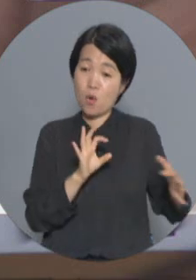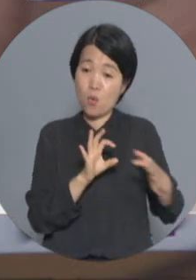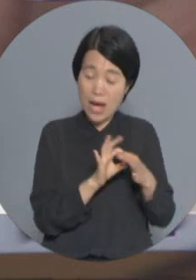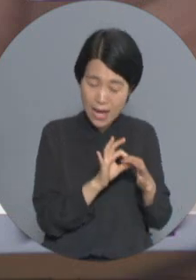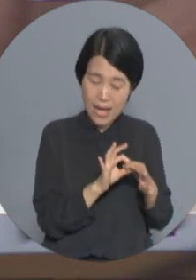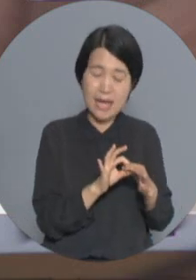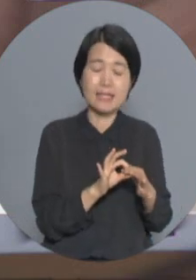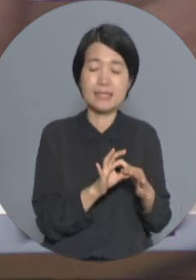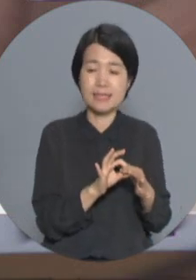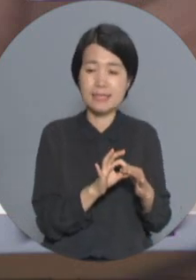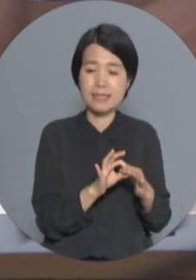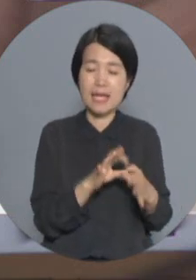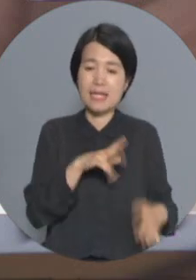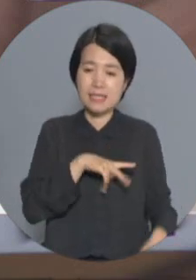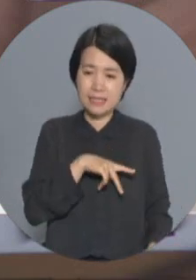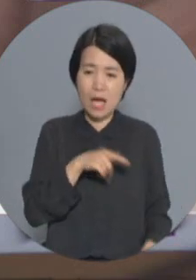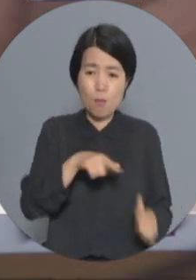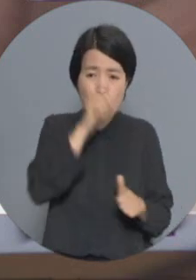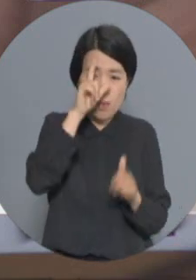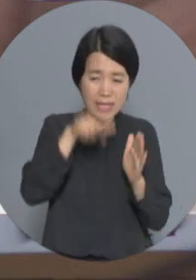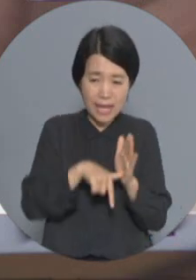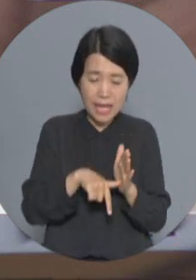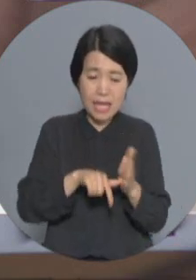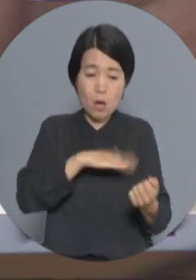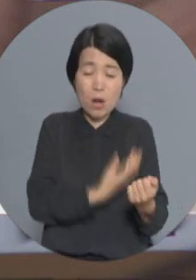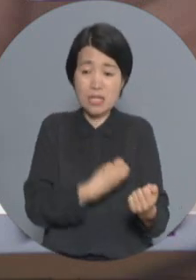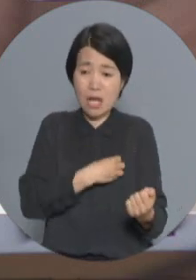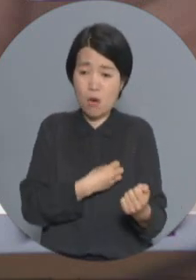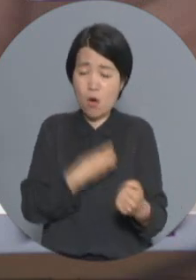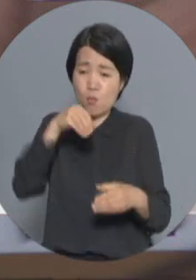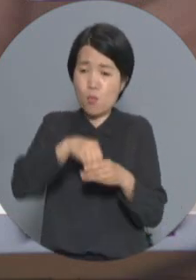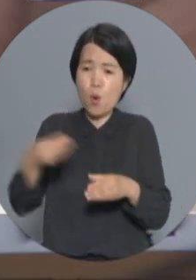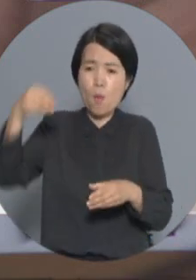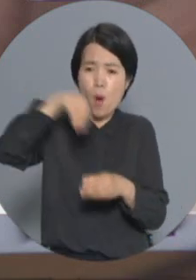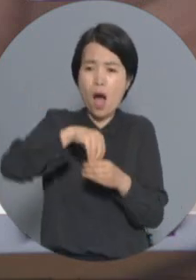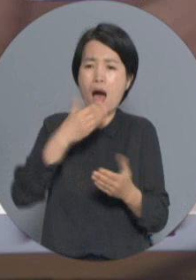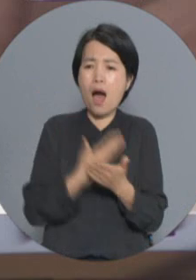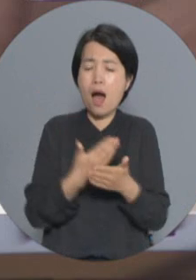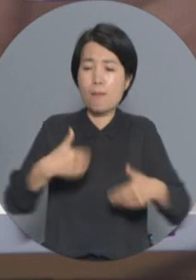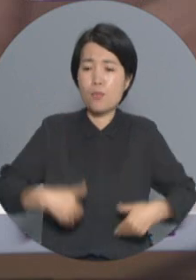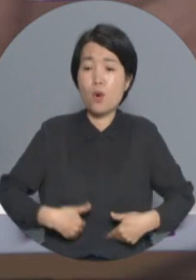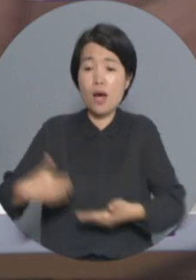투표를 반영하자는 제안이 나와 논의 결과가 주목됩니다 문영철